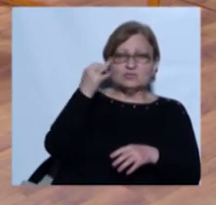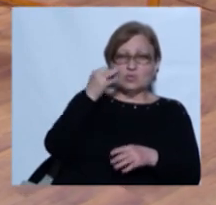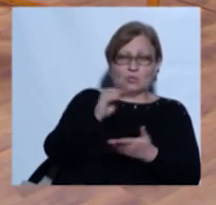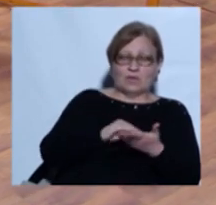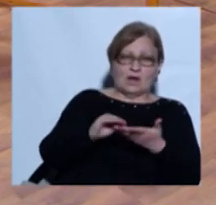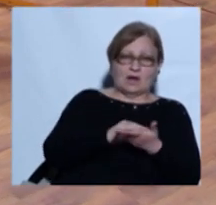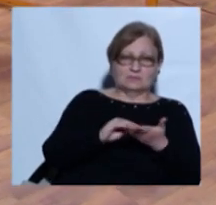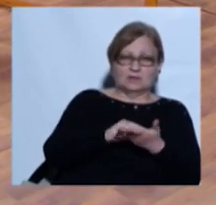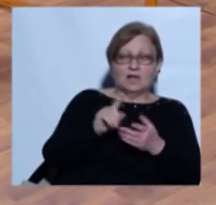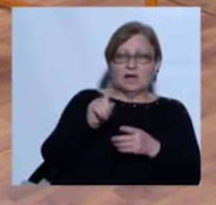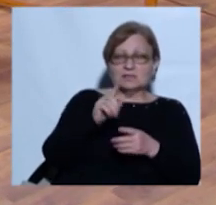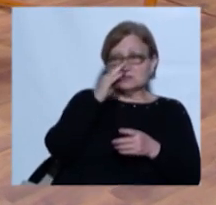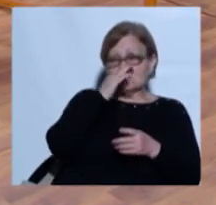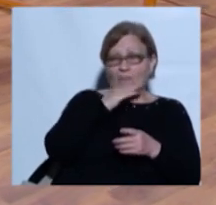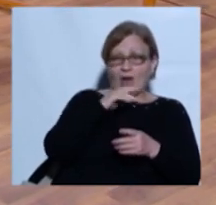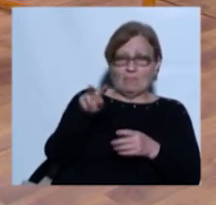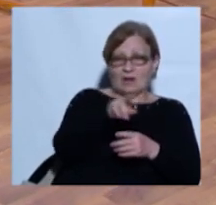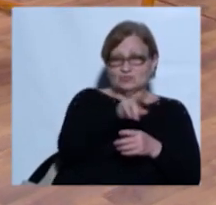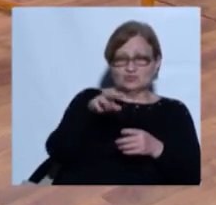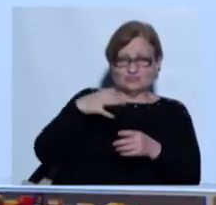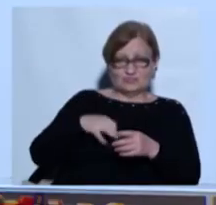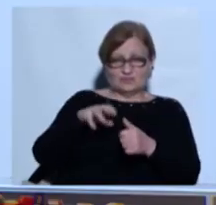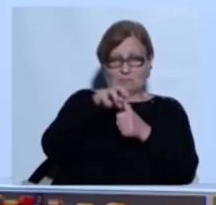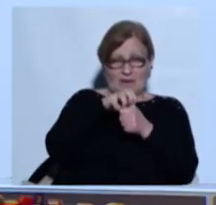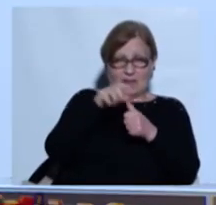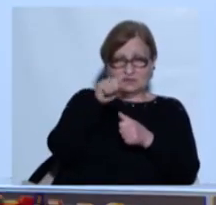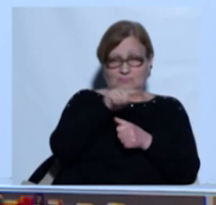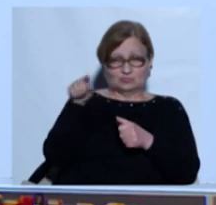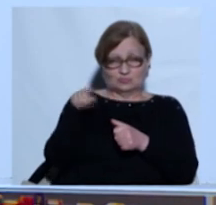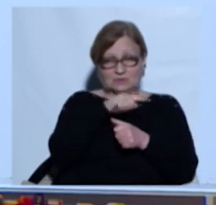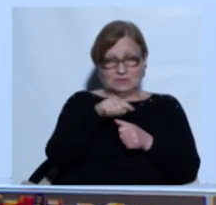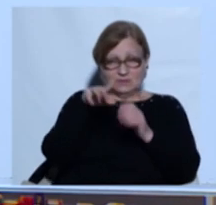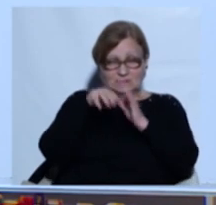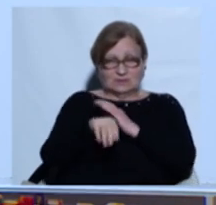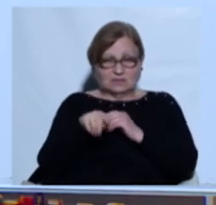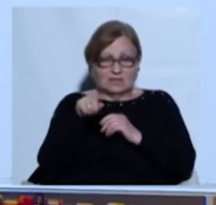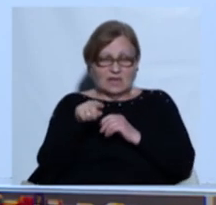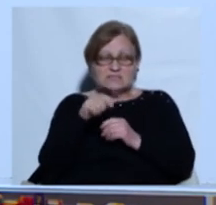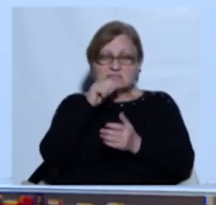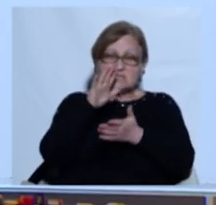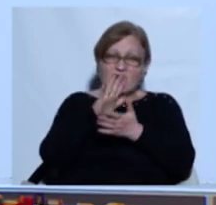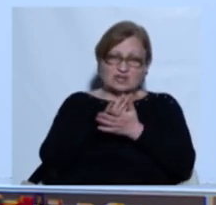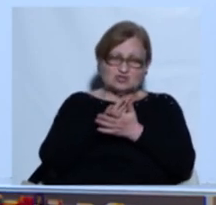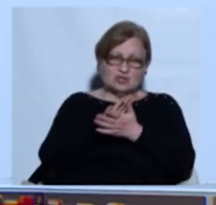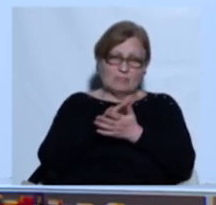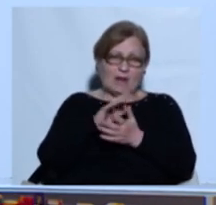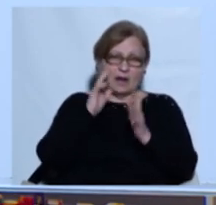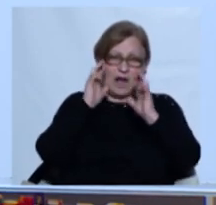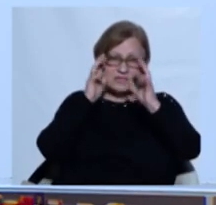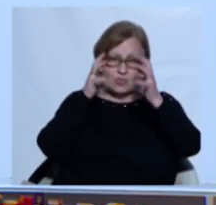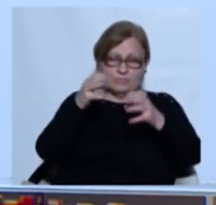აი ის, რაც მამაშვილ ბელაცში ხდება ქარჩხაძესთან, ჯემალ ქარჩხაძესთან, ეს დარჩება კაცობრიობის